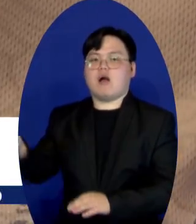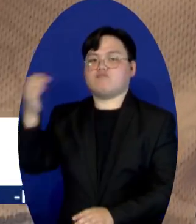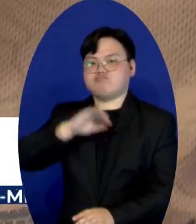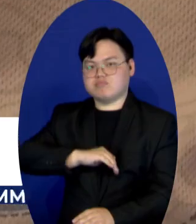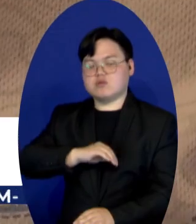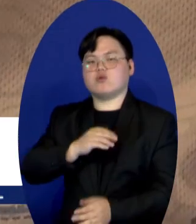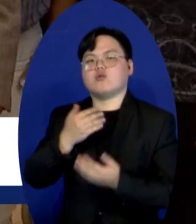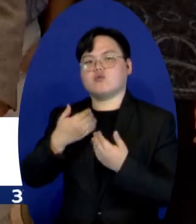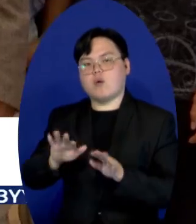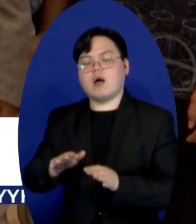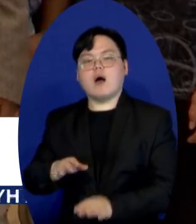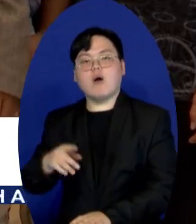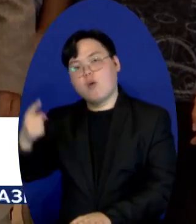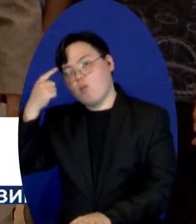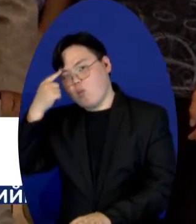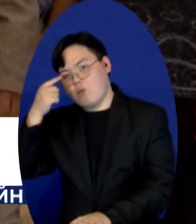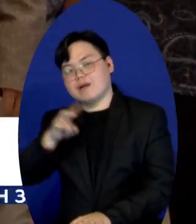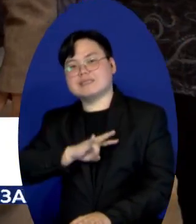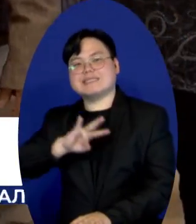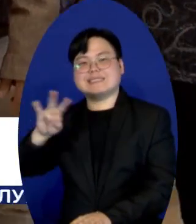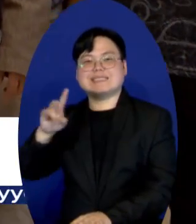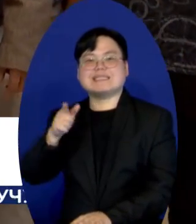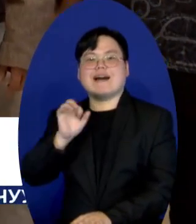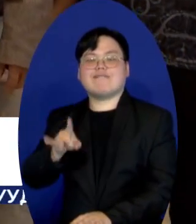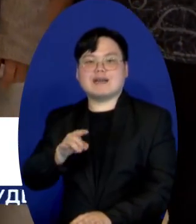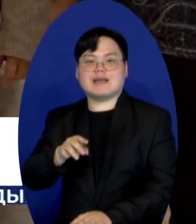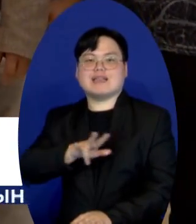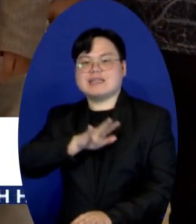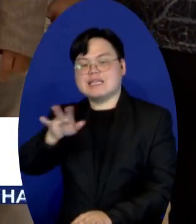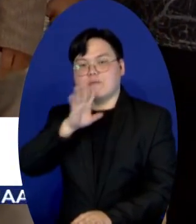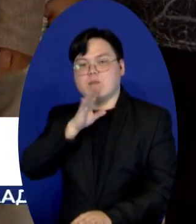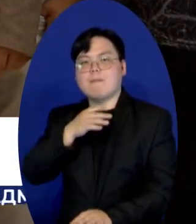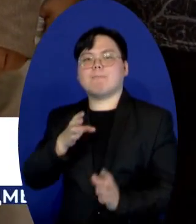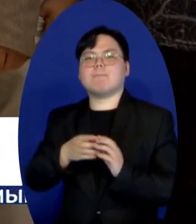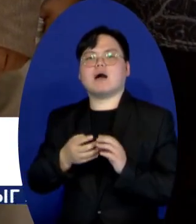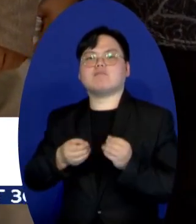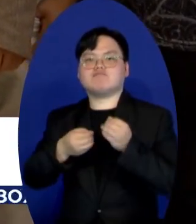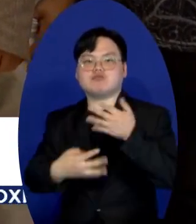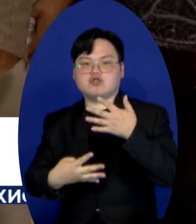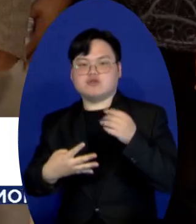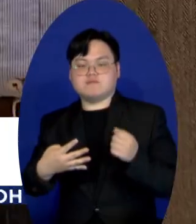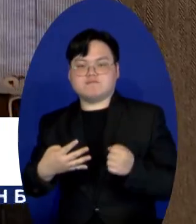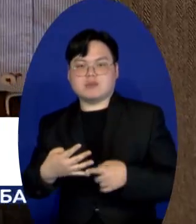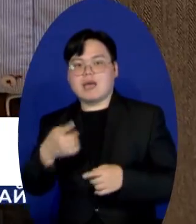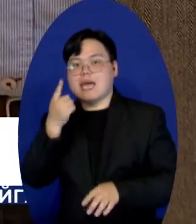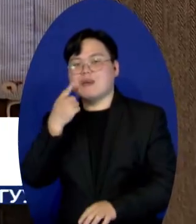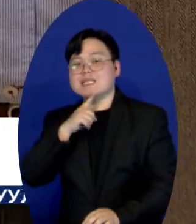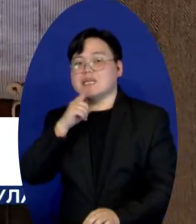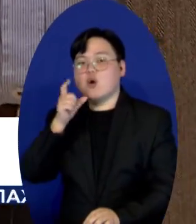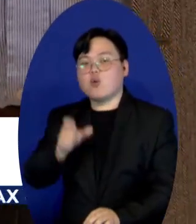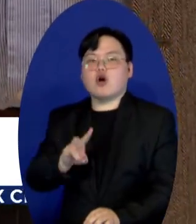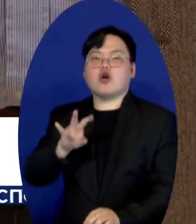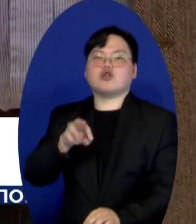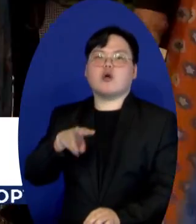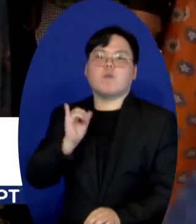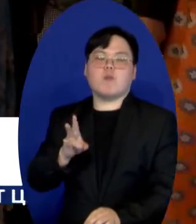оролцжээ. Монголын нисэх цагурын спортын шигшээ багийн тамирчид багийн дүнгаар 9-р байр эзэлсэн бол эмэгтэй тамирчдаас залуу тамирчин 8